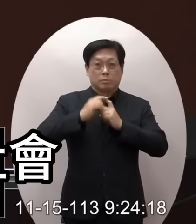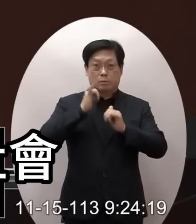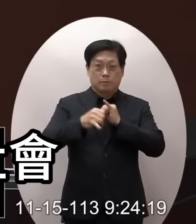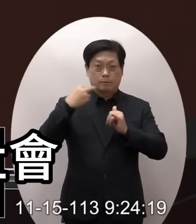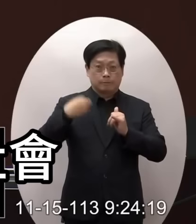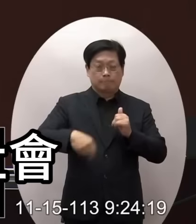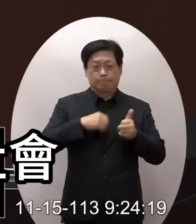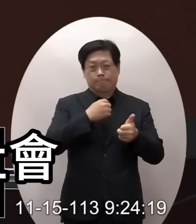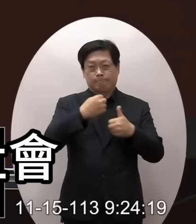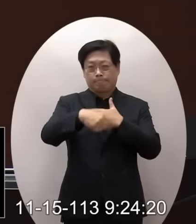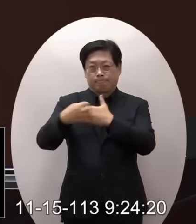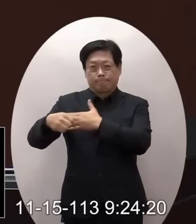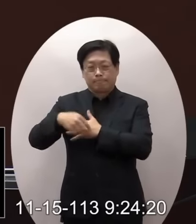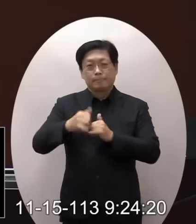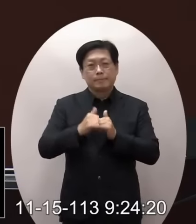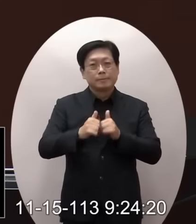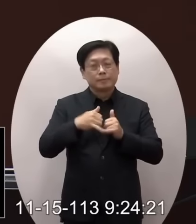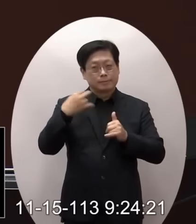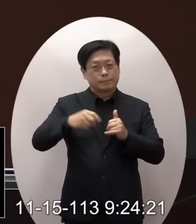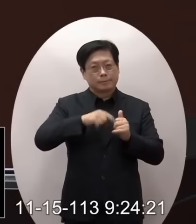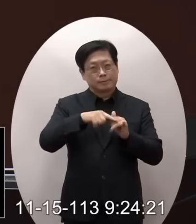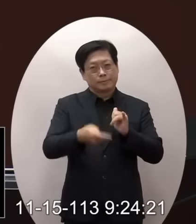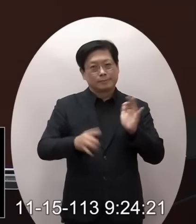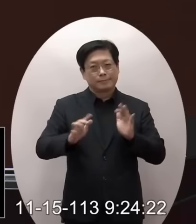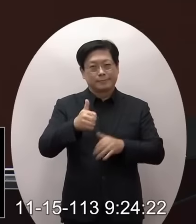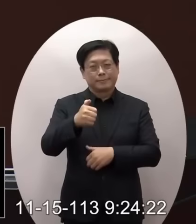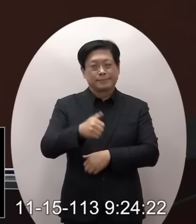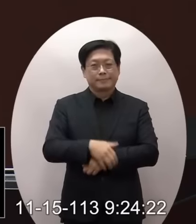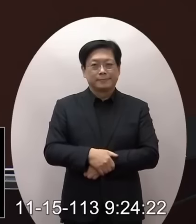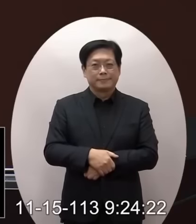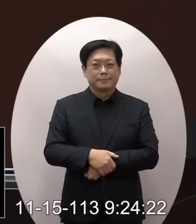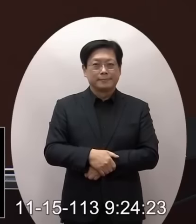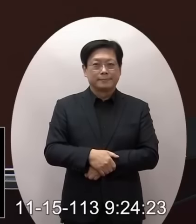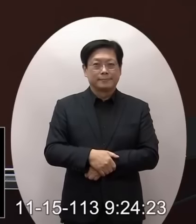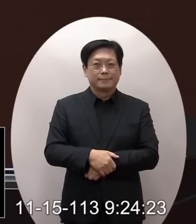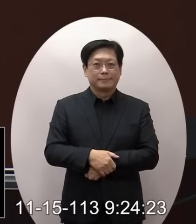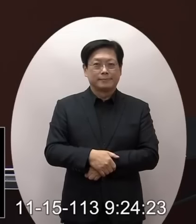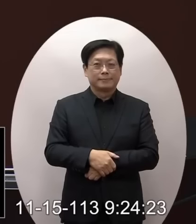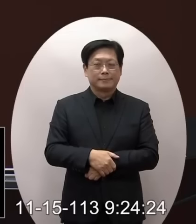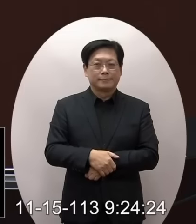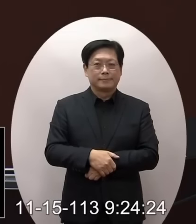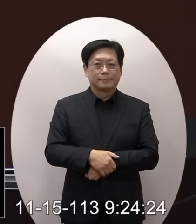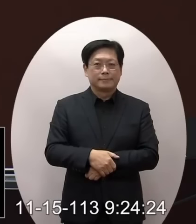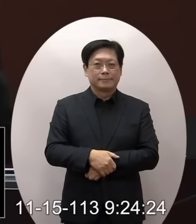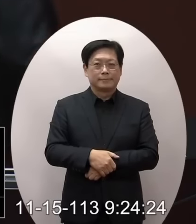续的伤害我们这个社会以及我们的下一代。谢谢各位。